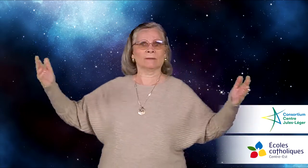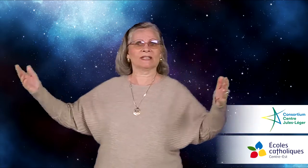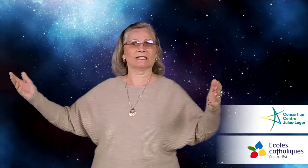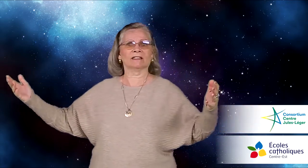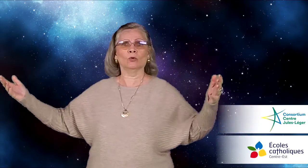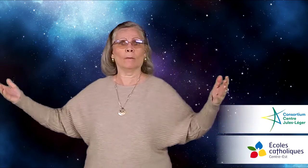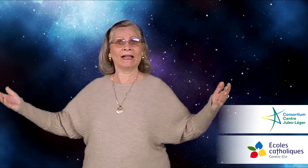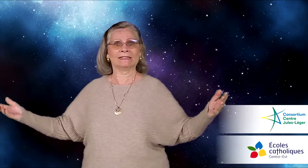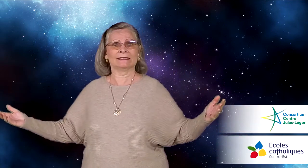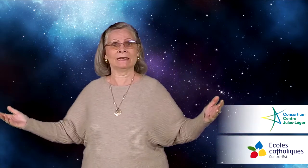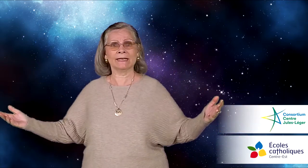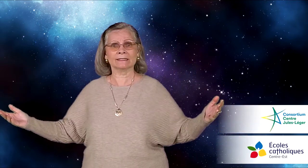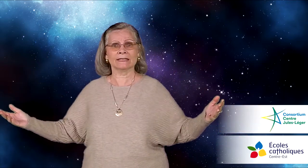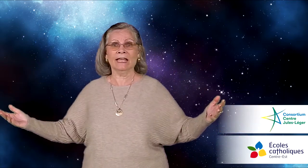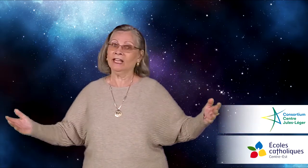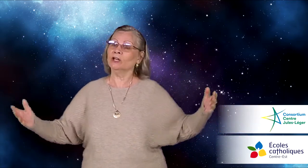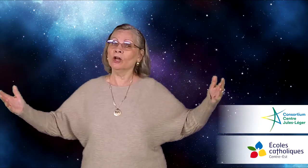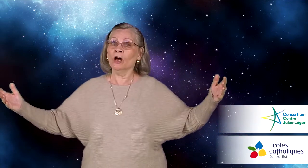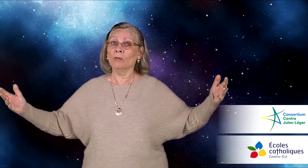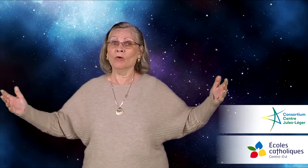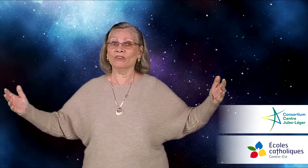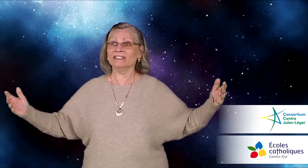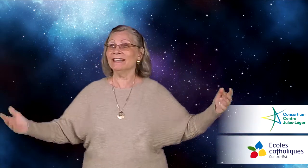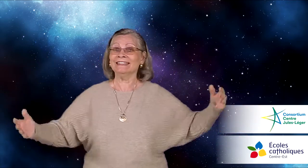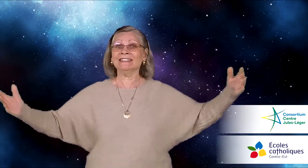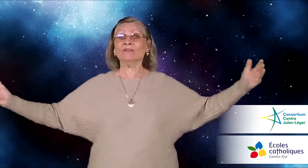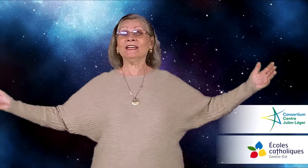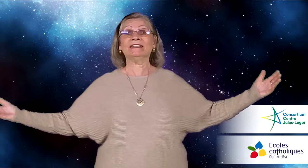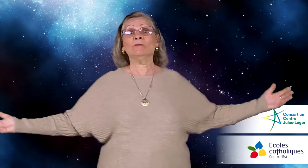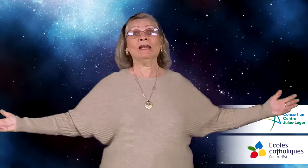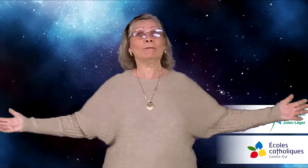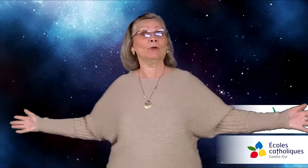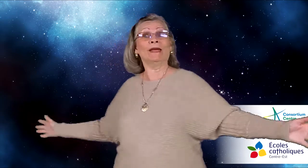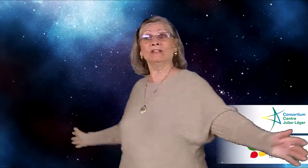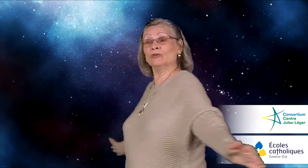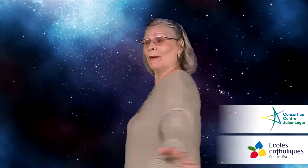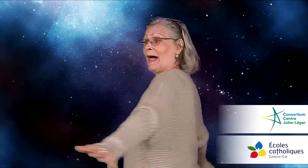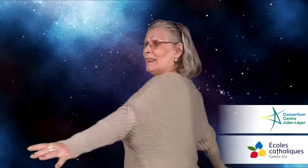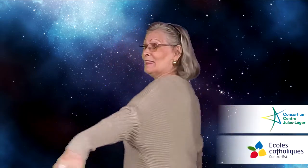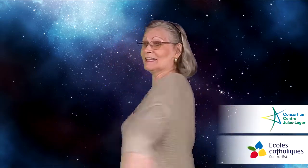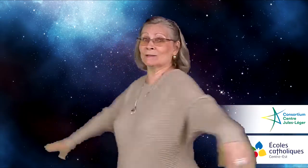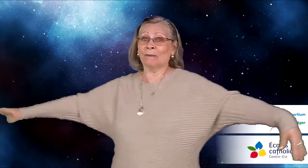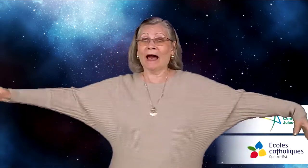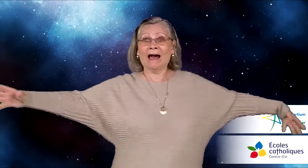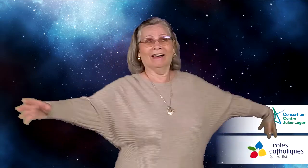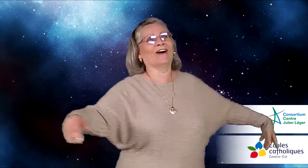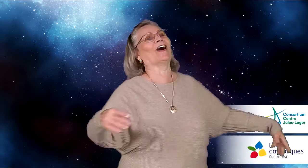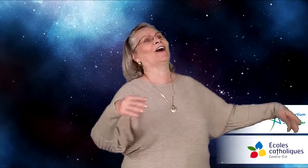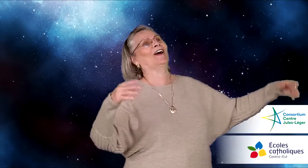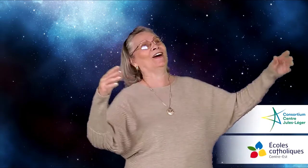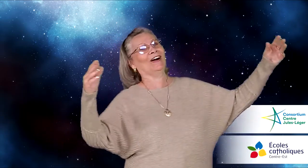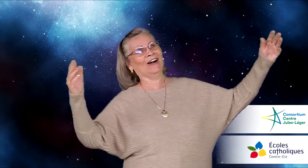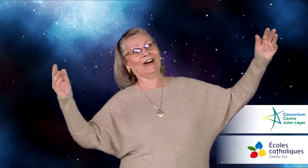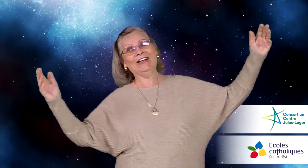tout le monde s'est présenté au bal céleste. Et là, Mauve a dit, c'est vrai que c moi la plus belle du bal, n'est-ce pas?